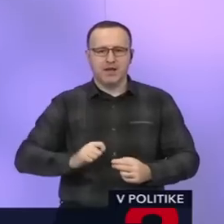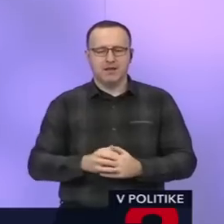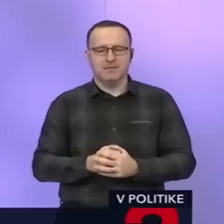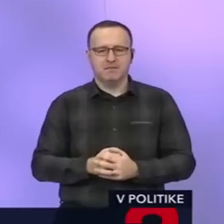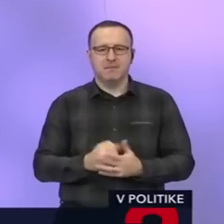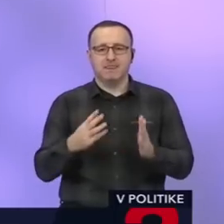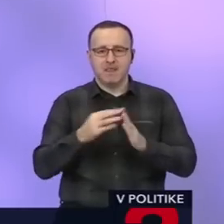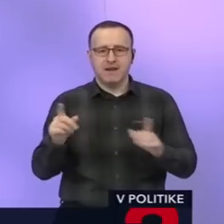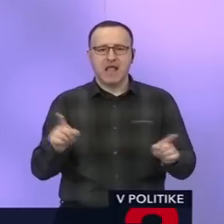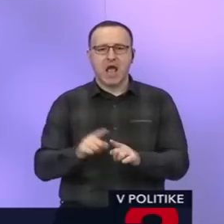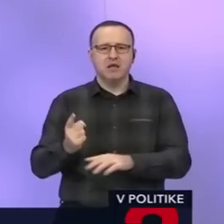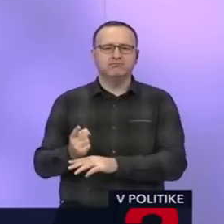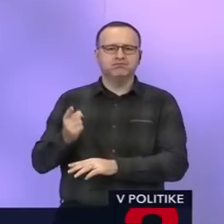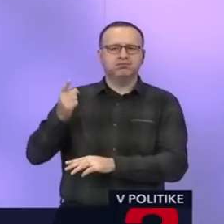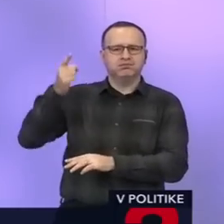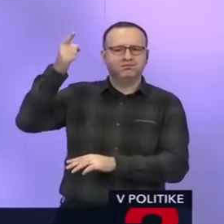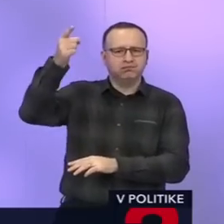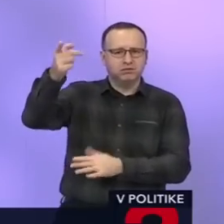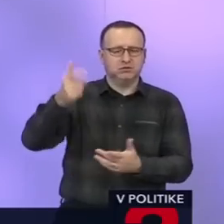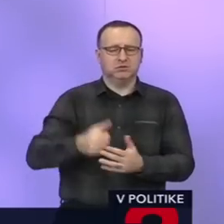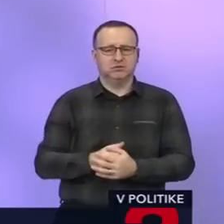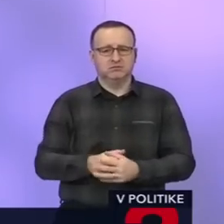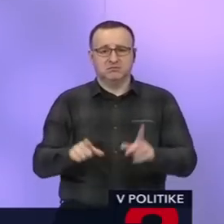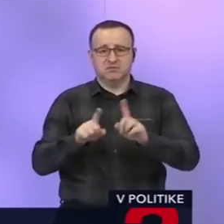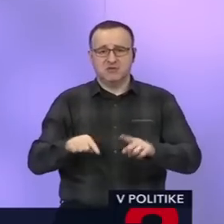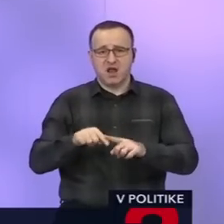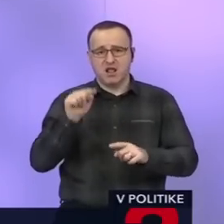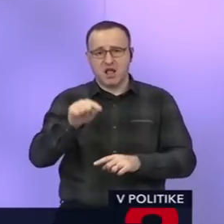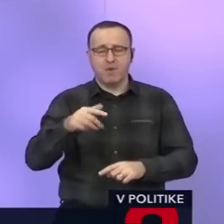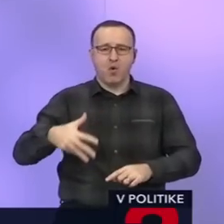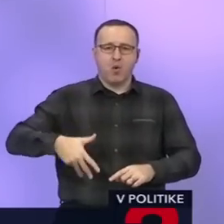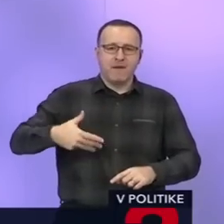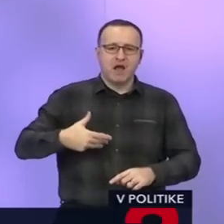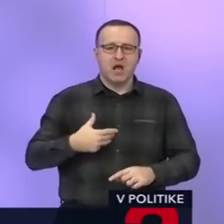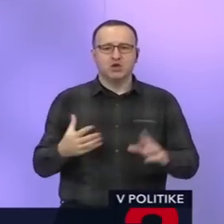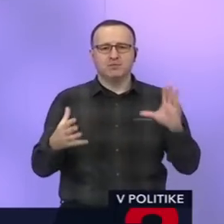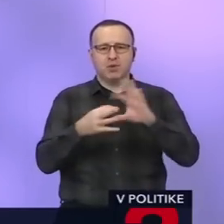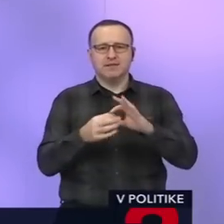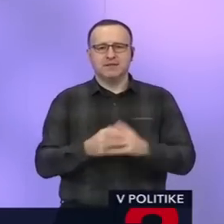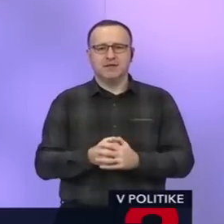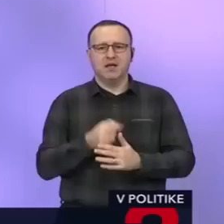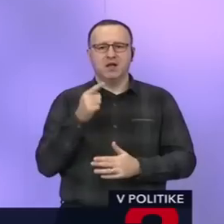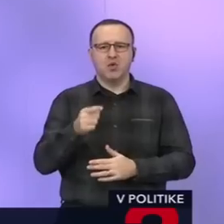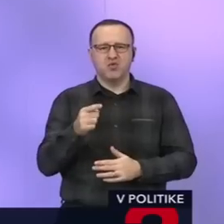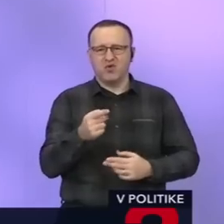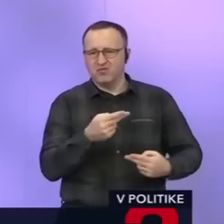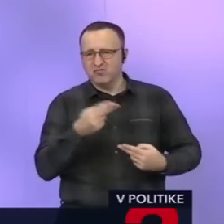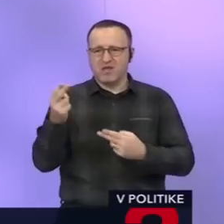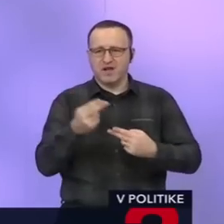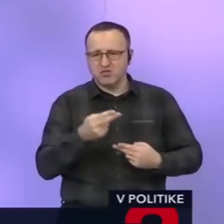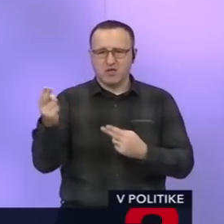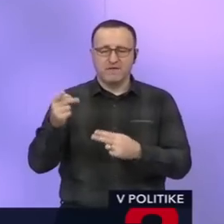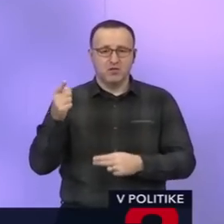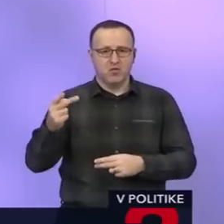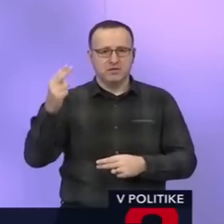napríklad aj rakiet dlhého doletu. Tu stále pretrváva obava zo strany spojencov, že tieto masívne dodávky by mohli